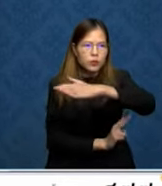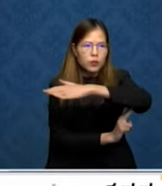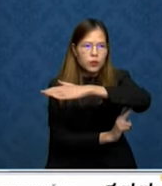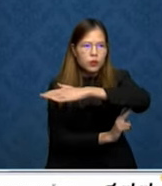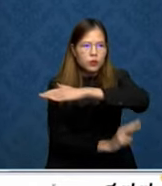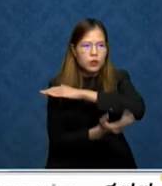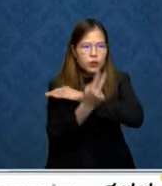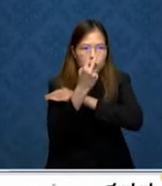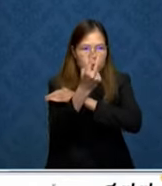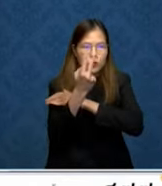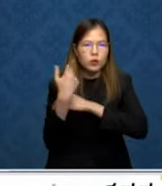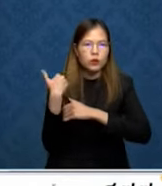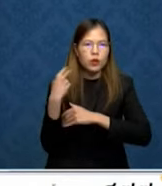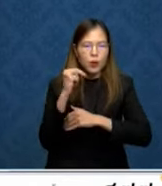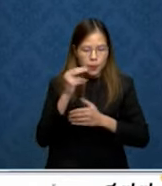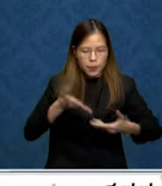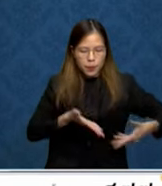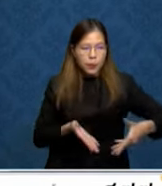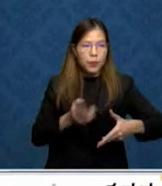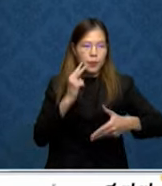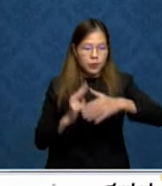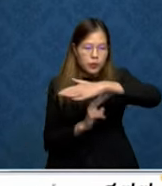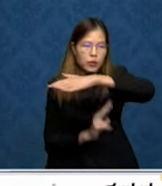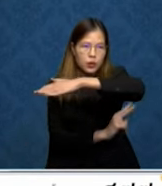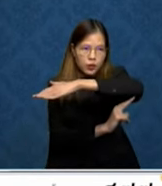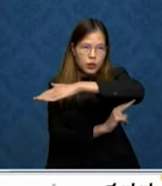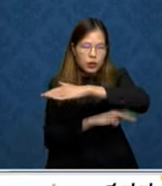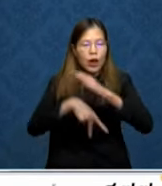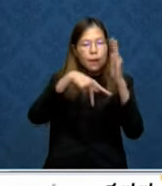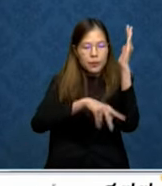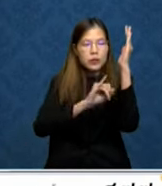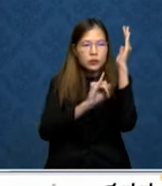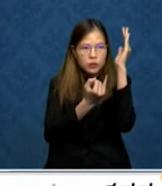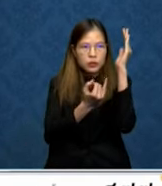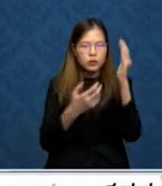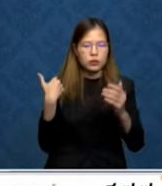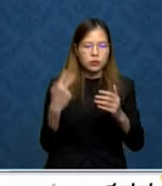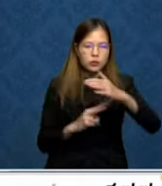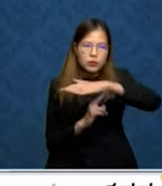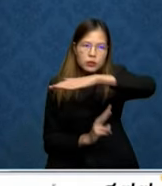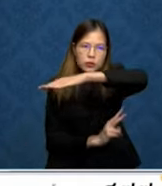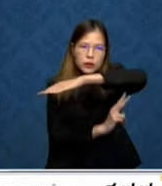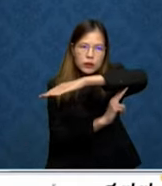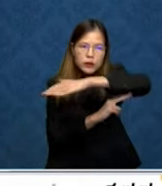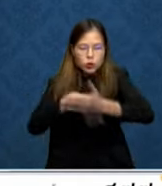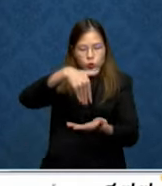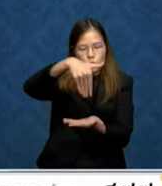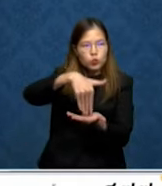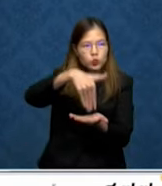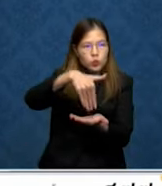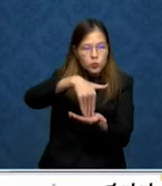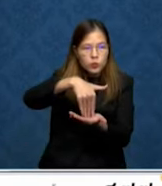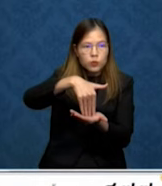รรค์สะพานข้ามแม่น้ำน่านอำเภอตะบันหินจังหวัดพิจิตรซึ่งสะพานแห่งนี้อยู่ใจกลางของเทศบา